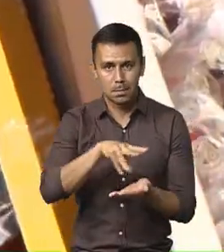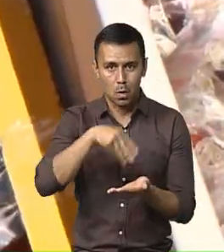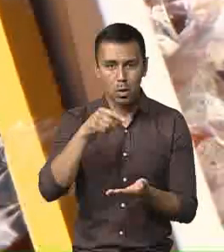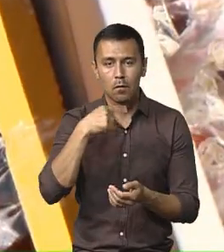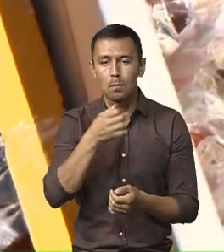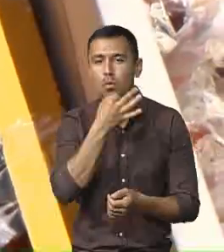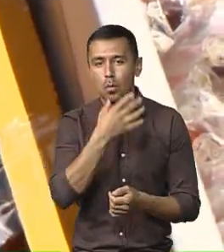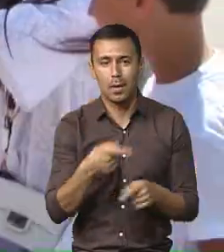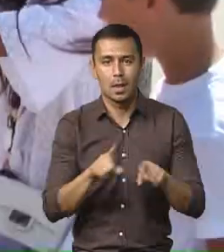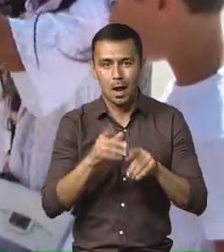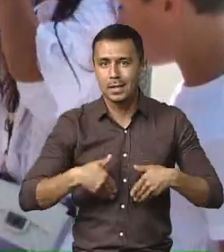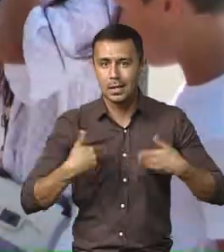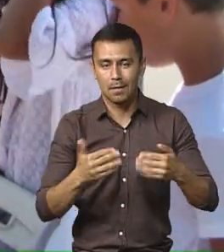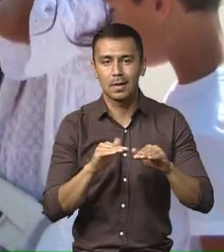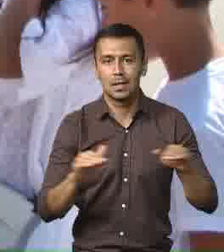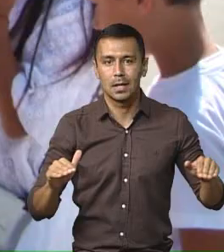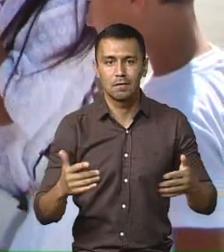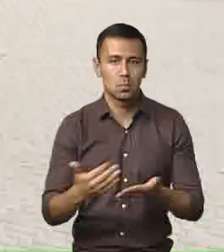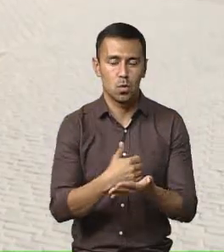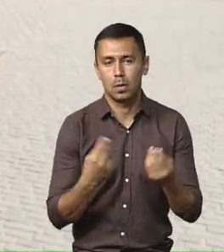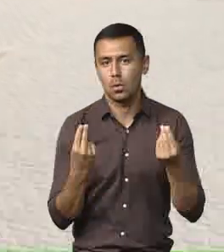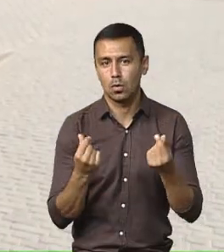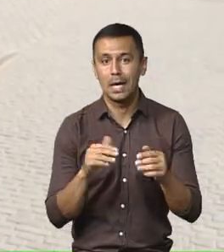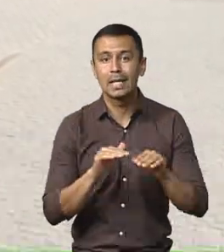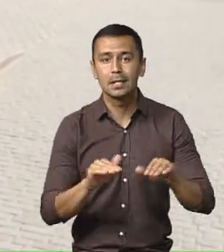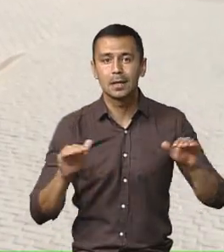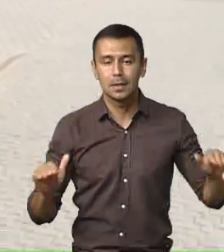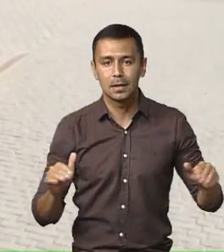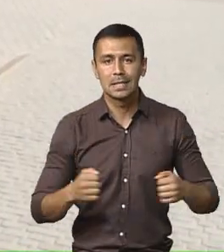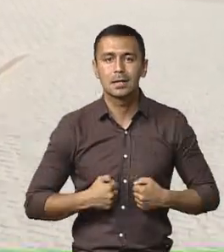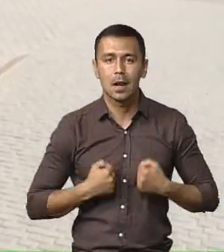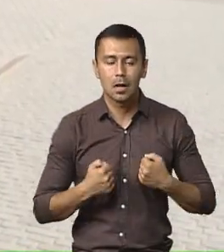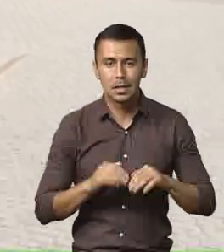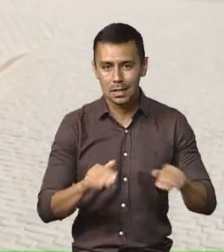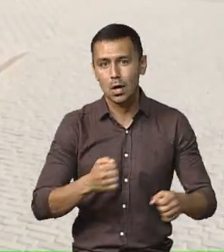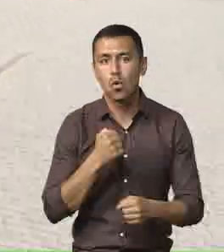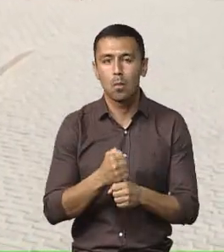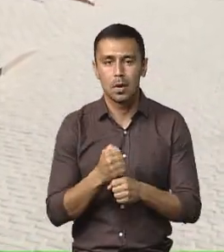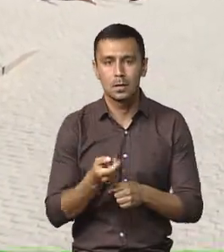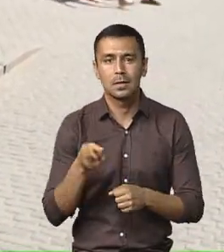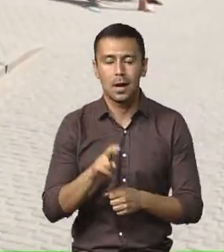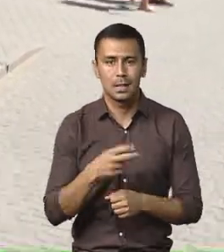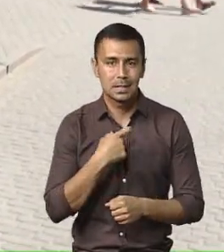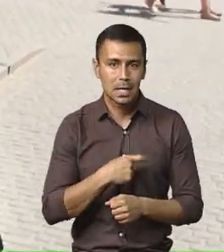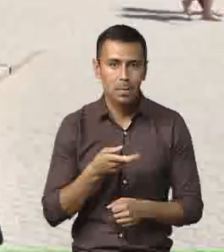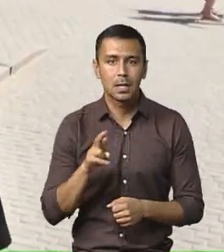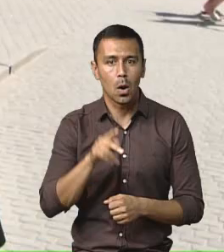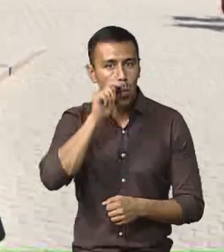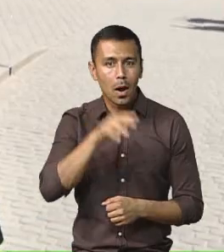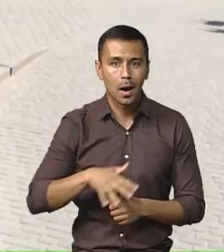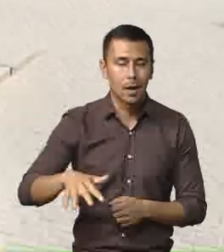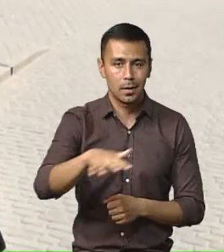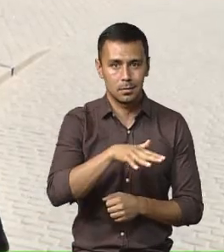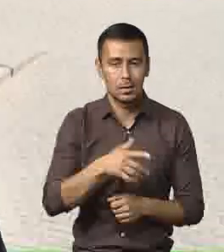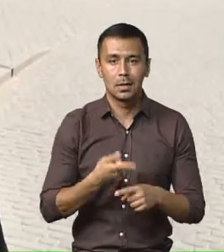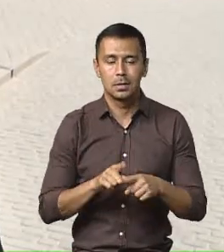Каже, подобається така ініціатива дітей у зборі грошей. Діти стараються, діти роблять для себе, для України, для цього.